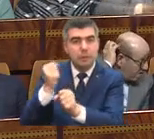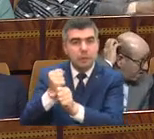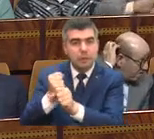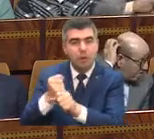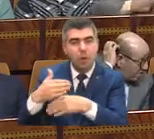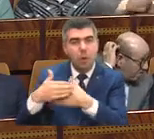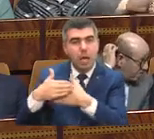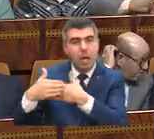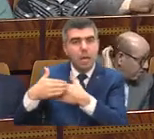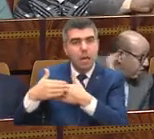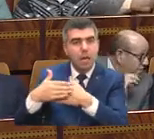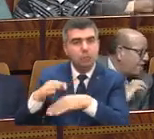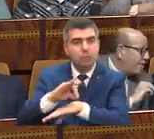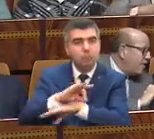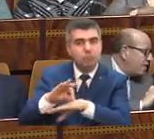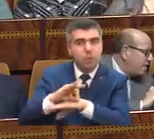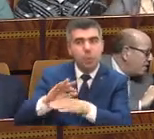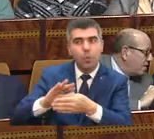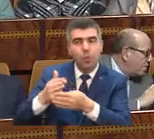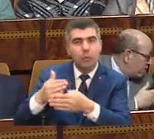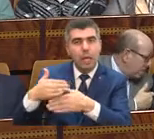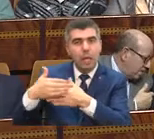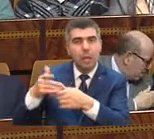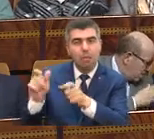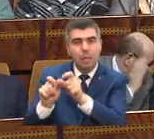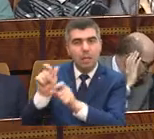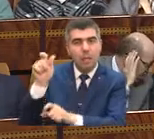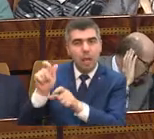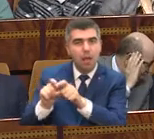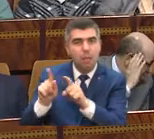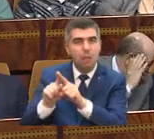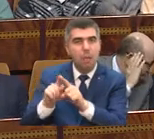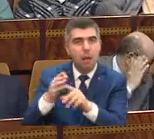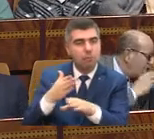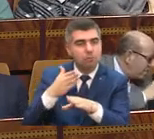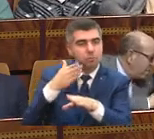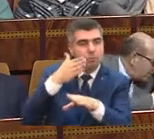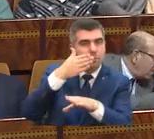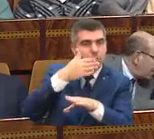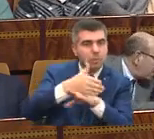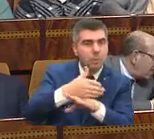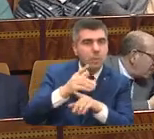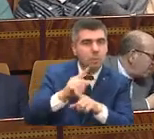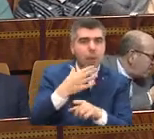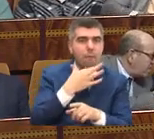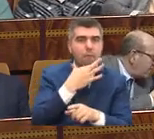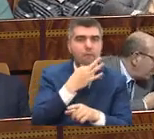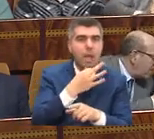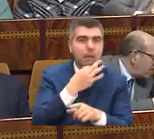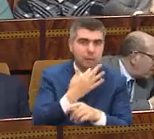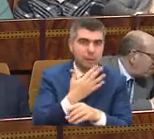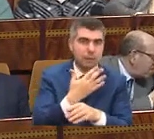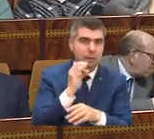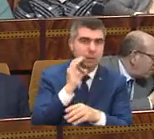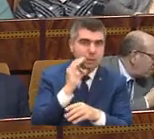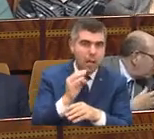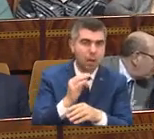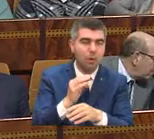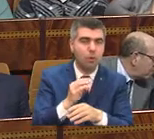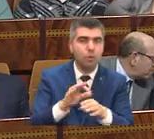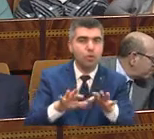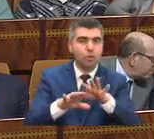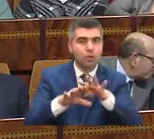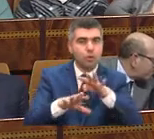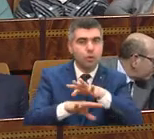من الساكنة وتمكينها من الولوج للخدمات الاجتماعية وتحسين ظروف معيشتها